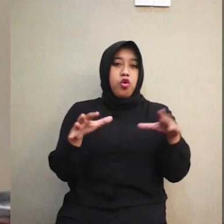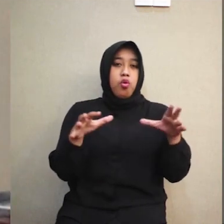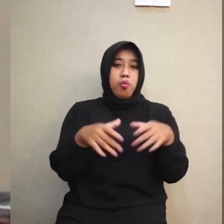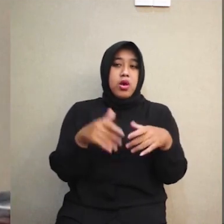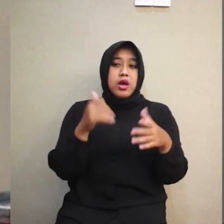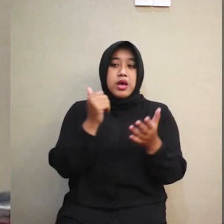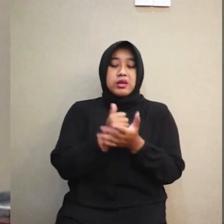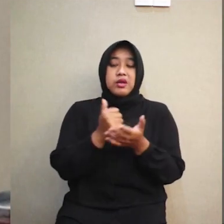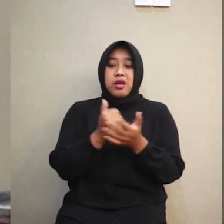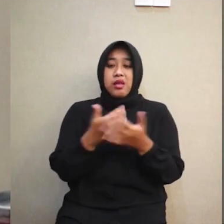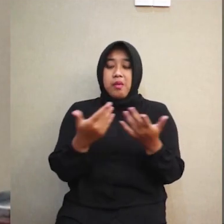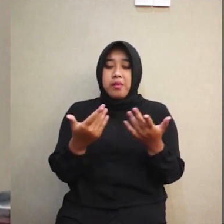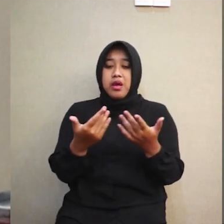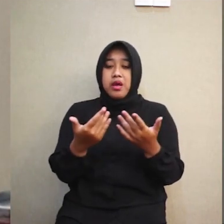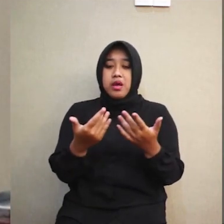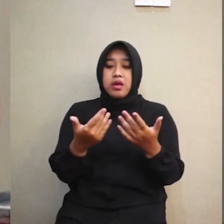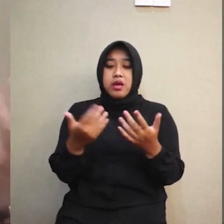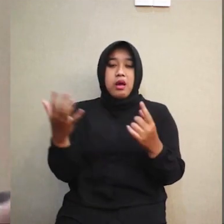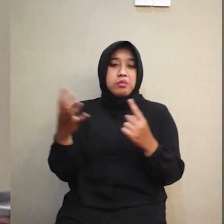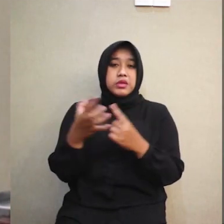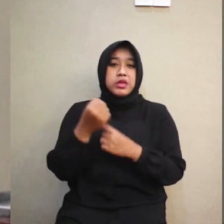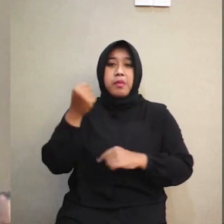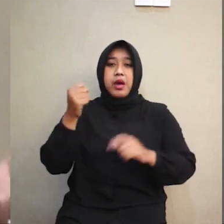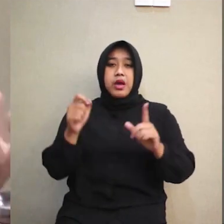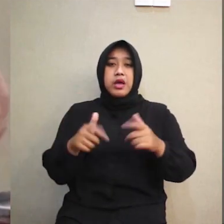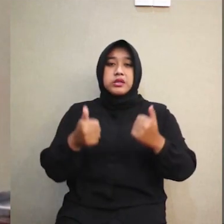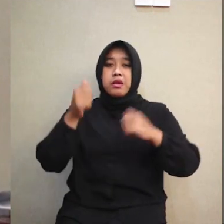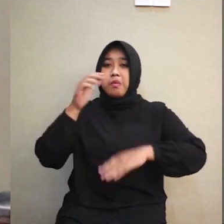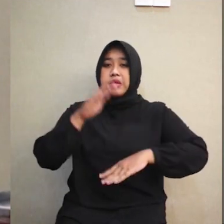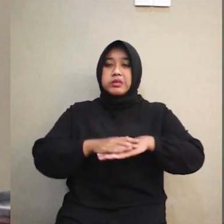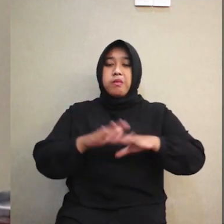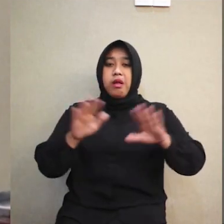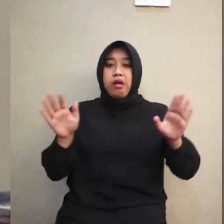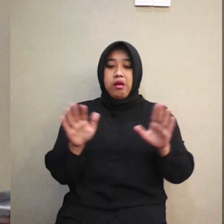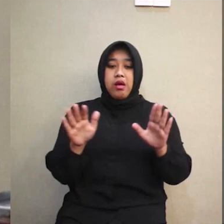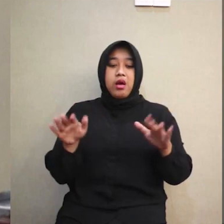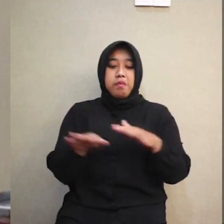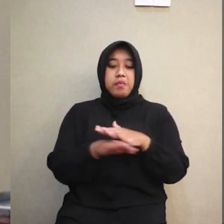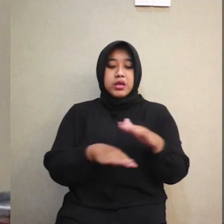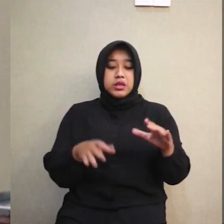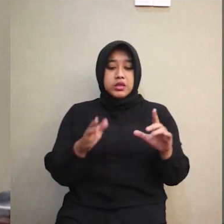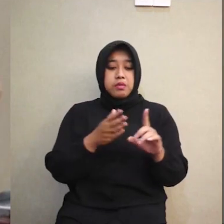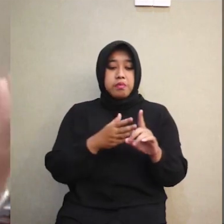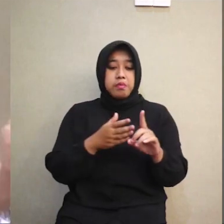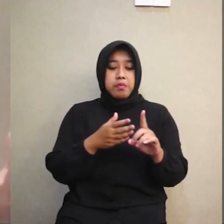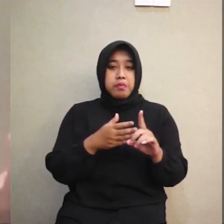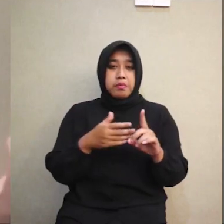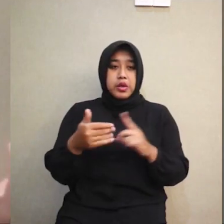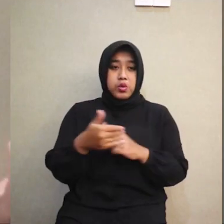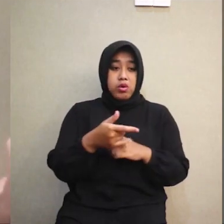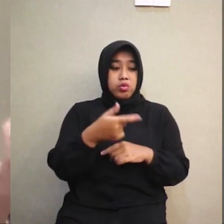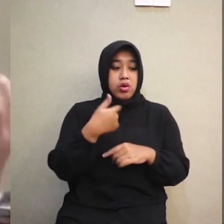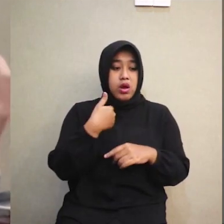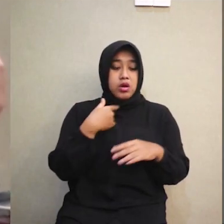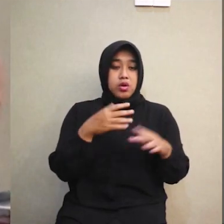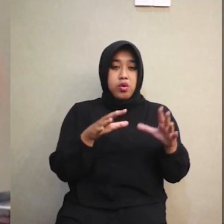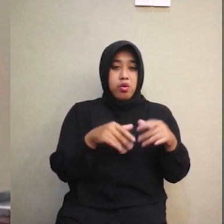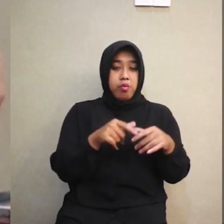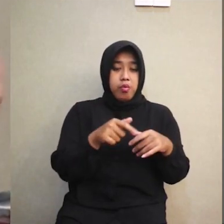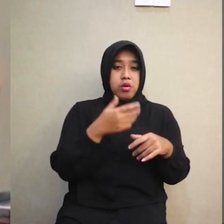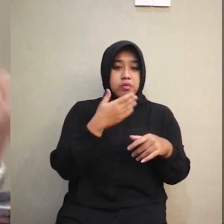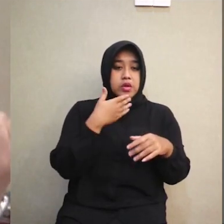ternyata tidak mencapai hasil yang maksimal karena ketika basis perlindungannya itu ada pada kelompok maka yang